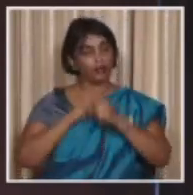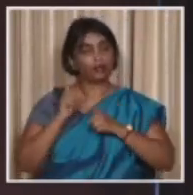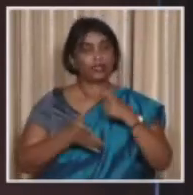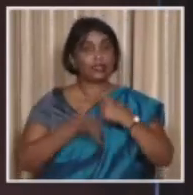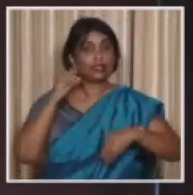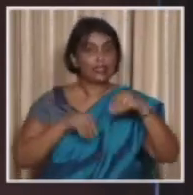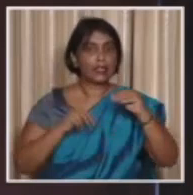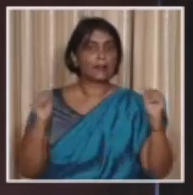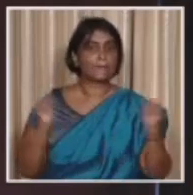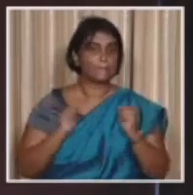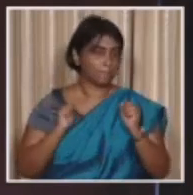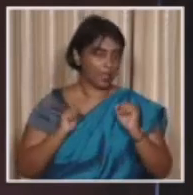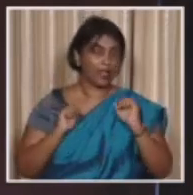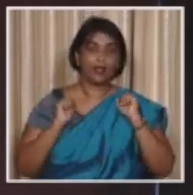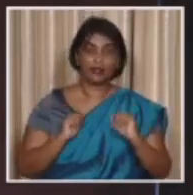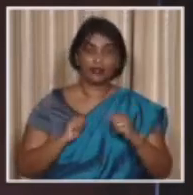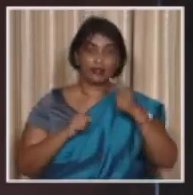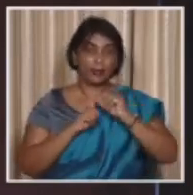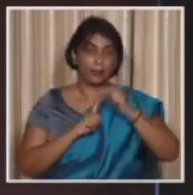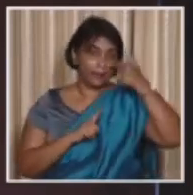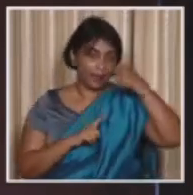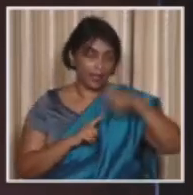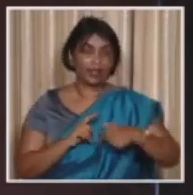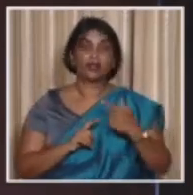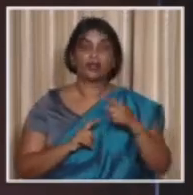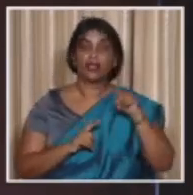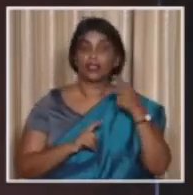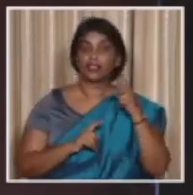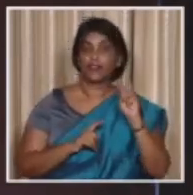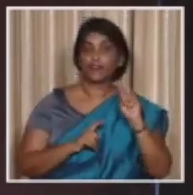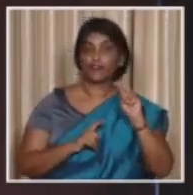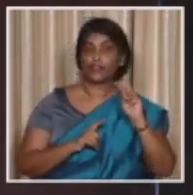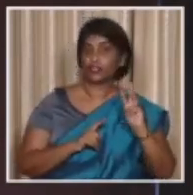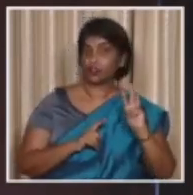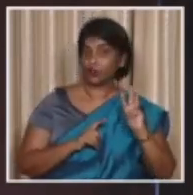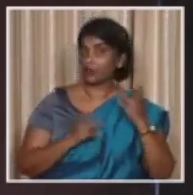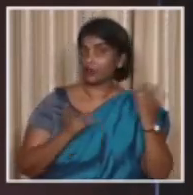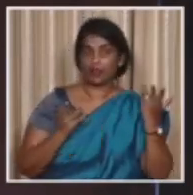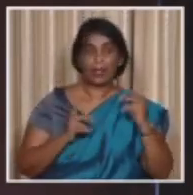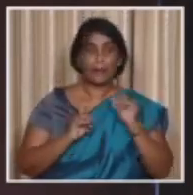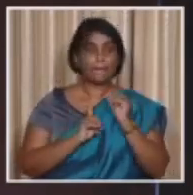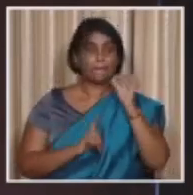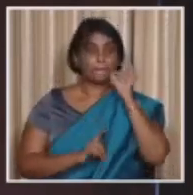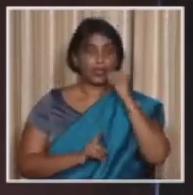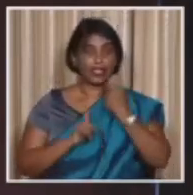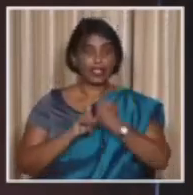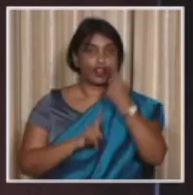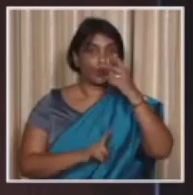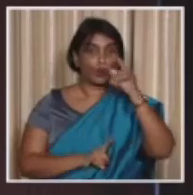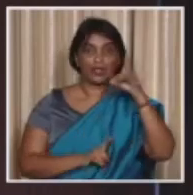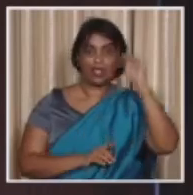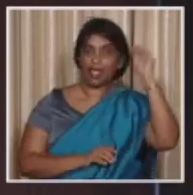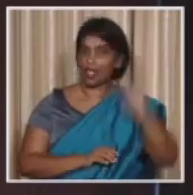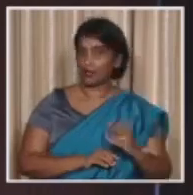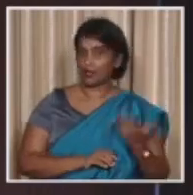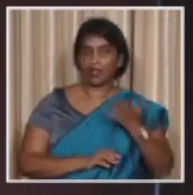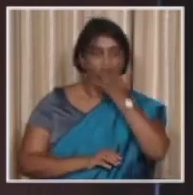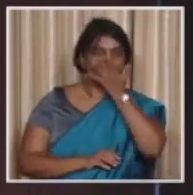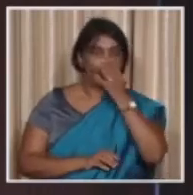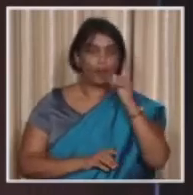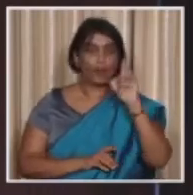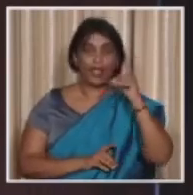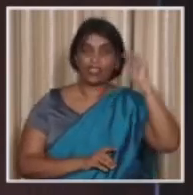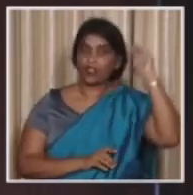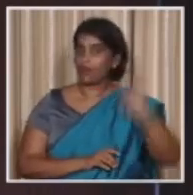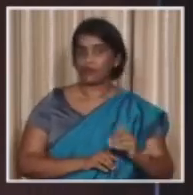චන්දර බයයි. මොකද පෙට්‍රල් ලීටරේ 123ට බහැලා නැහැ. පරිප්පු කිලෝ රුපියල් 100ට බහැලා නැහැ. සීනි රුපියල්